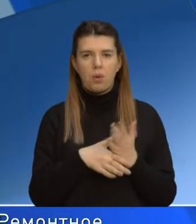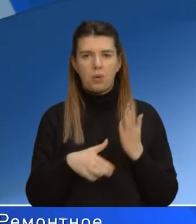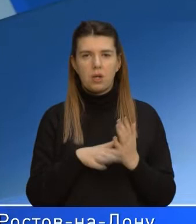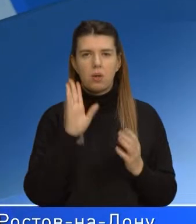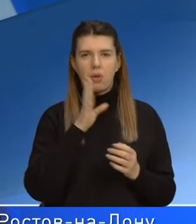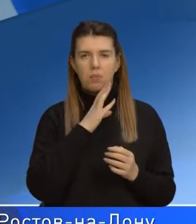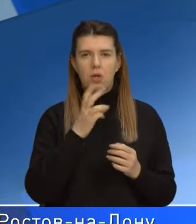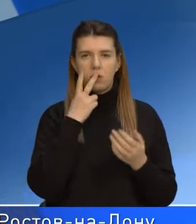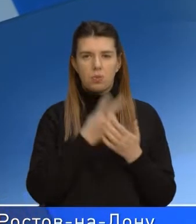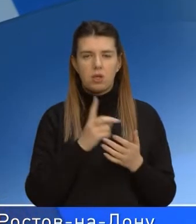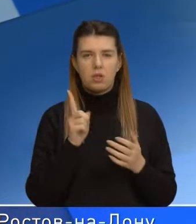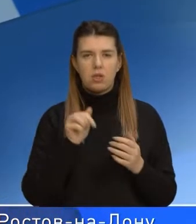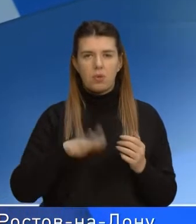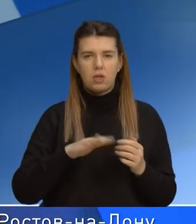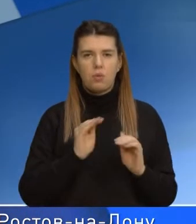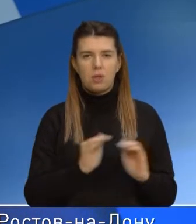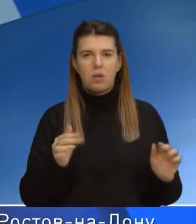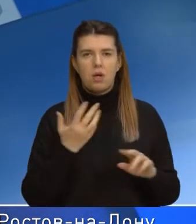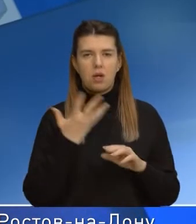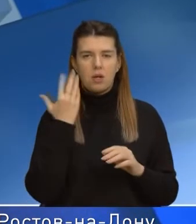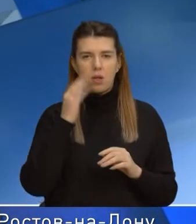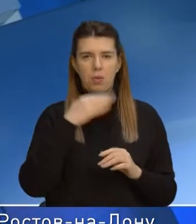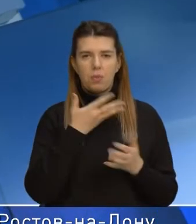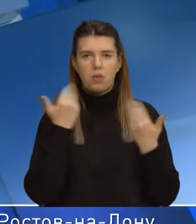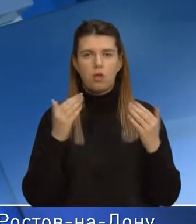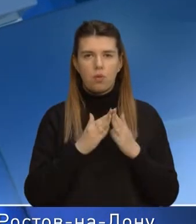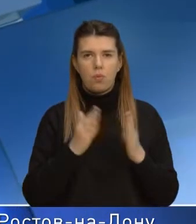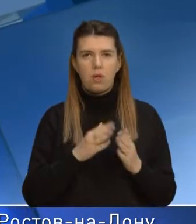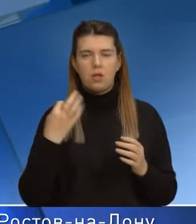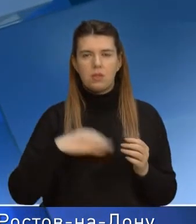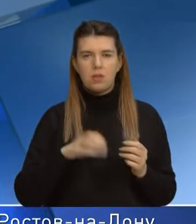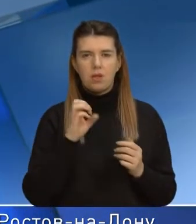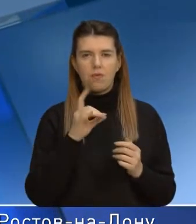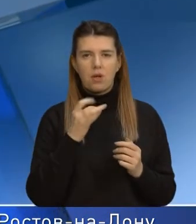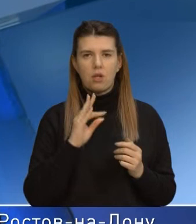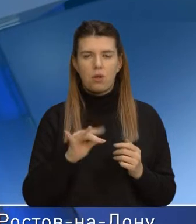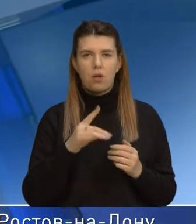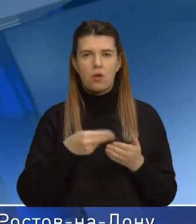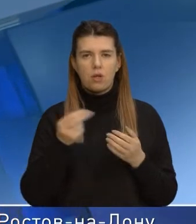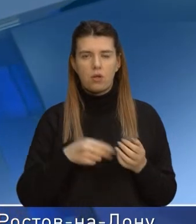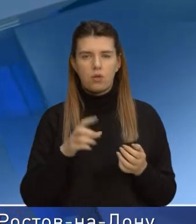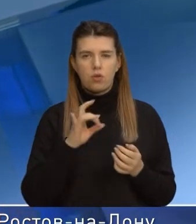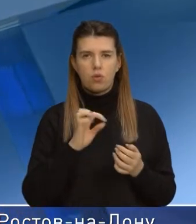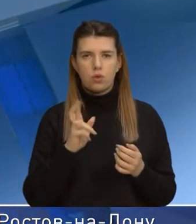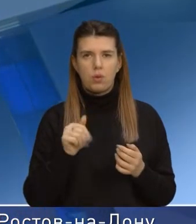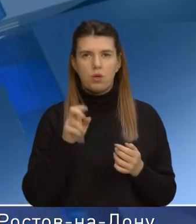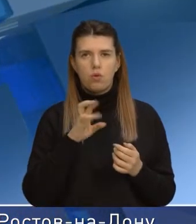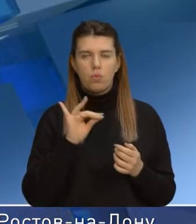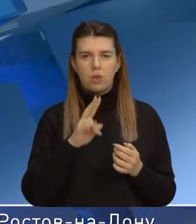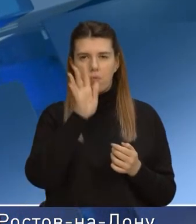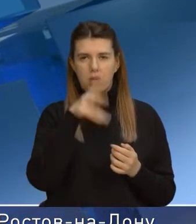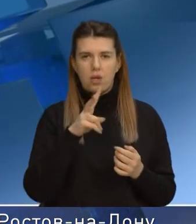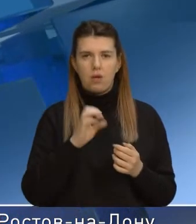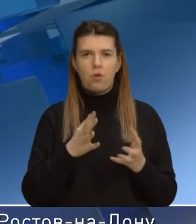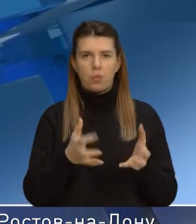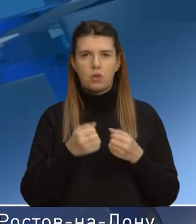помогает маме смотреть за младшими детьми, когда папы нет дома. А сын ефрейтора контрактной службы Евгении Дубины, пятилетний